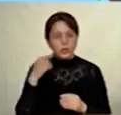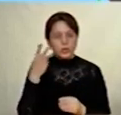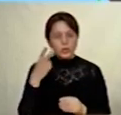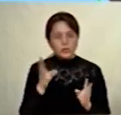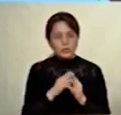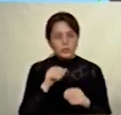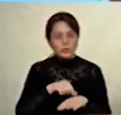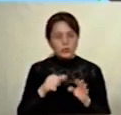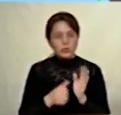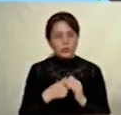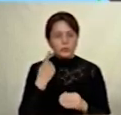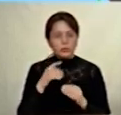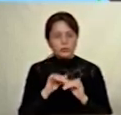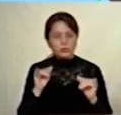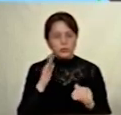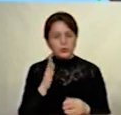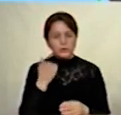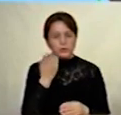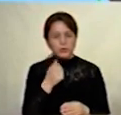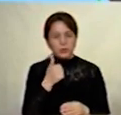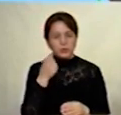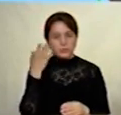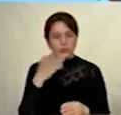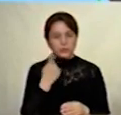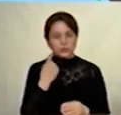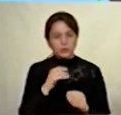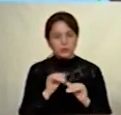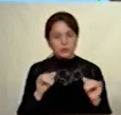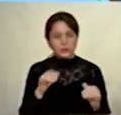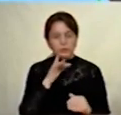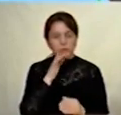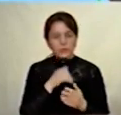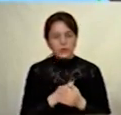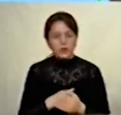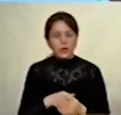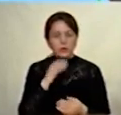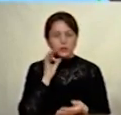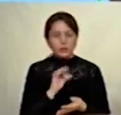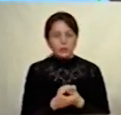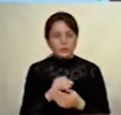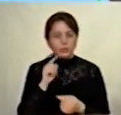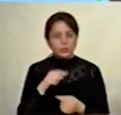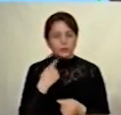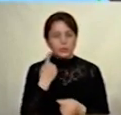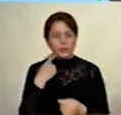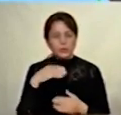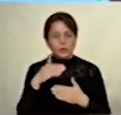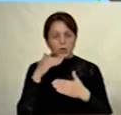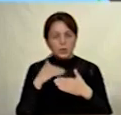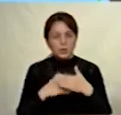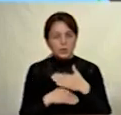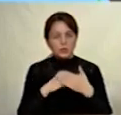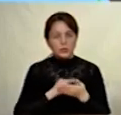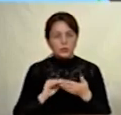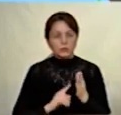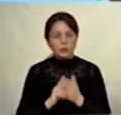1'ni köpaytıramız. Siz yaxşı bilesiz ki 1'ni köpaytırış jarayonu da köpaytma, mana bu 1'ni tagidan başlab yazış